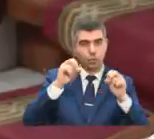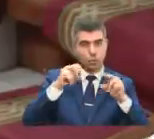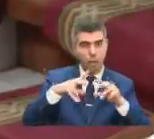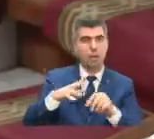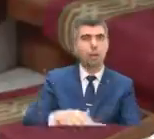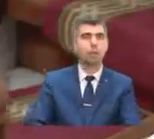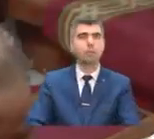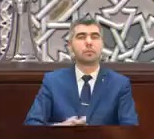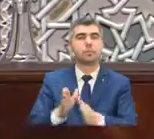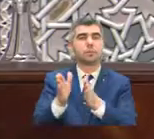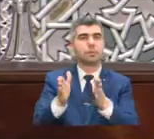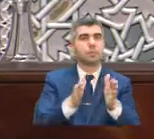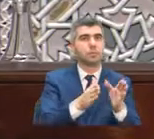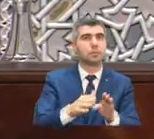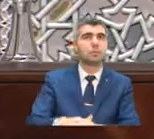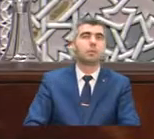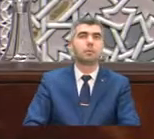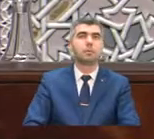الله.